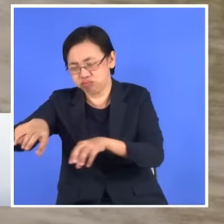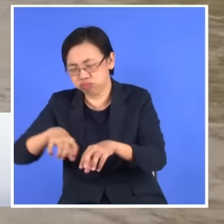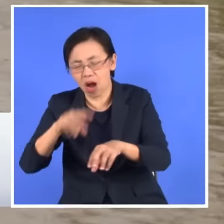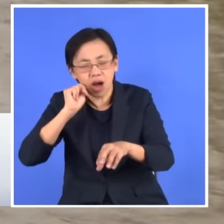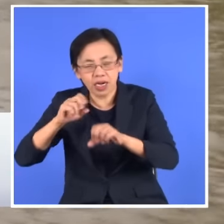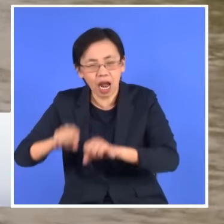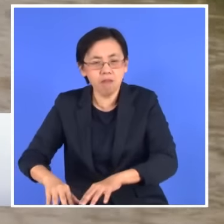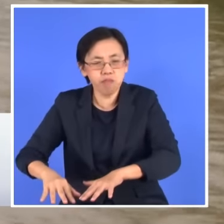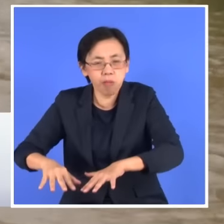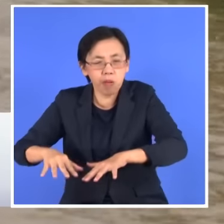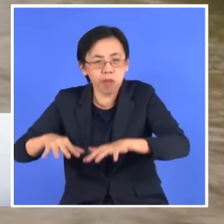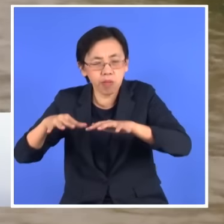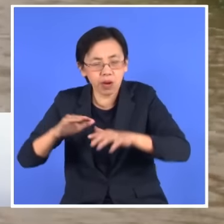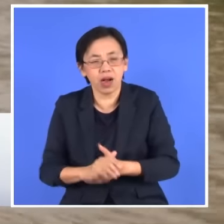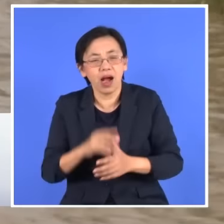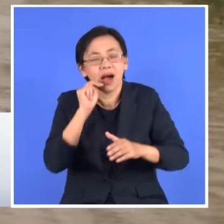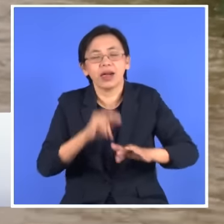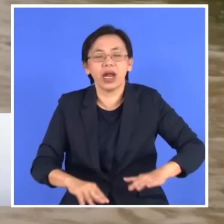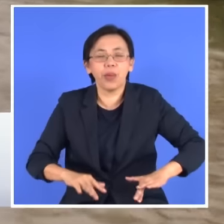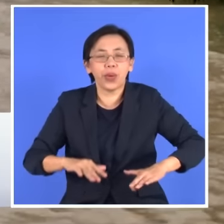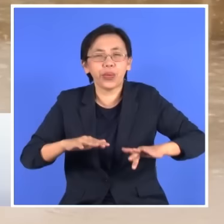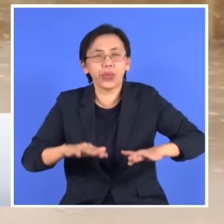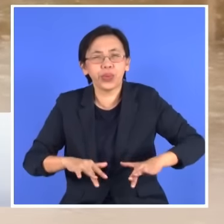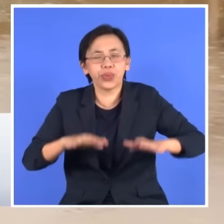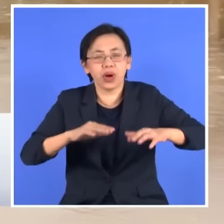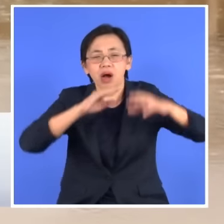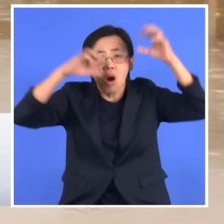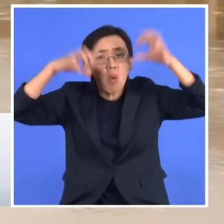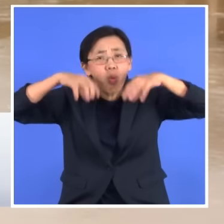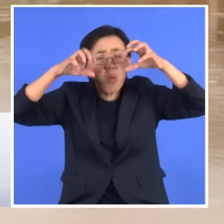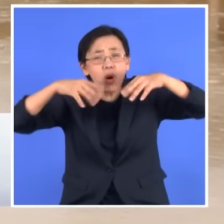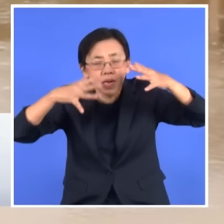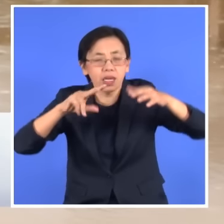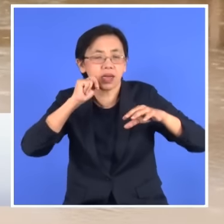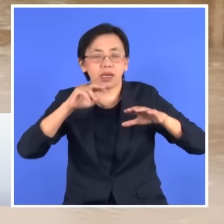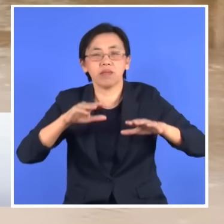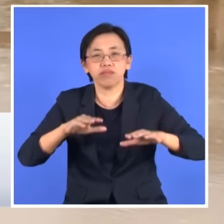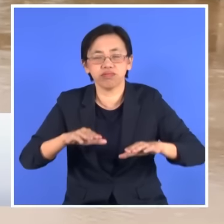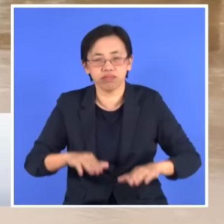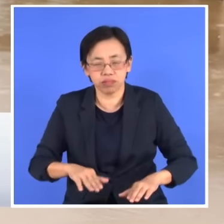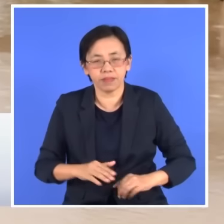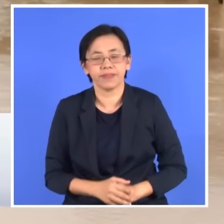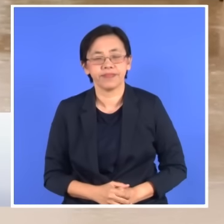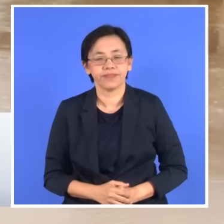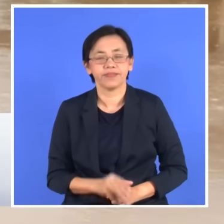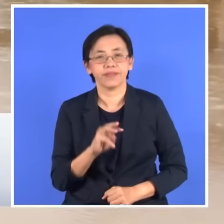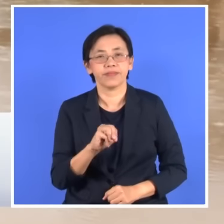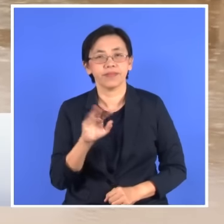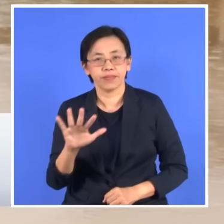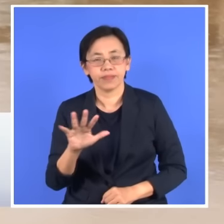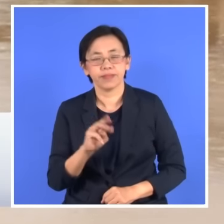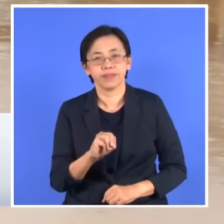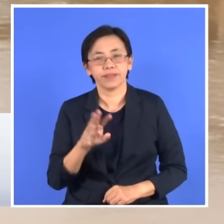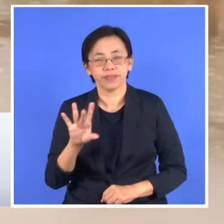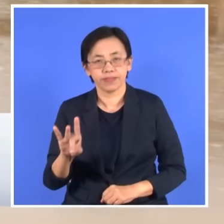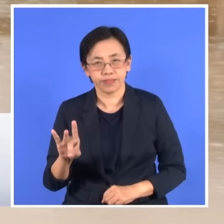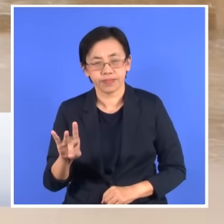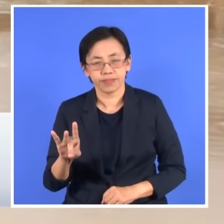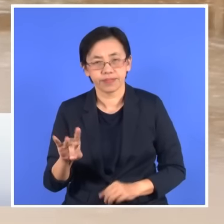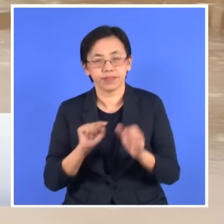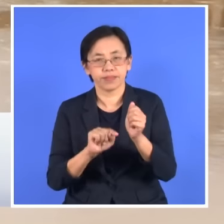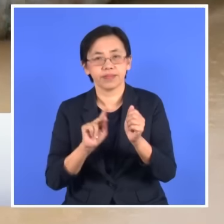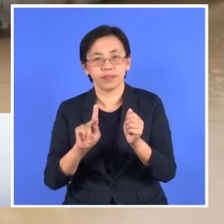ระดับน้ำก็ทรงๆอยู่ว่าอย่างนั้นเถอะเพราะว่าถ้าหากว่าฝนมันไม่ตกลงมาเนี่ยก็อาจจะลดลงบ้างบริเวณหมู่ที่5หมู่ที่8ของตำบลชารัตอำเภอก